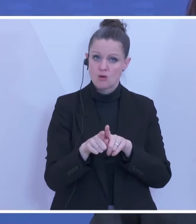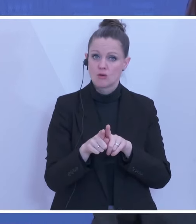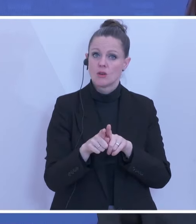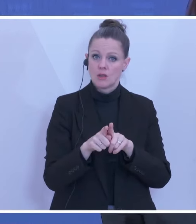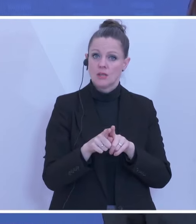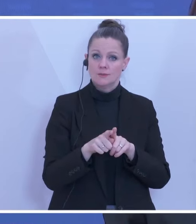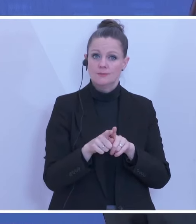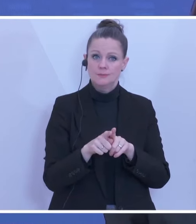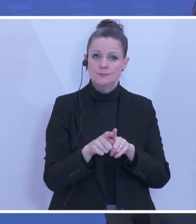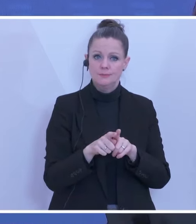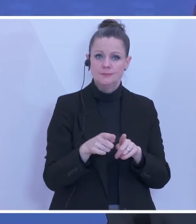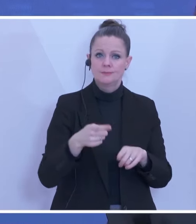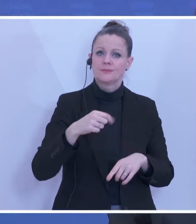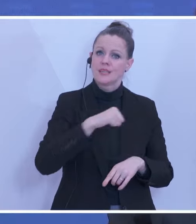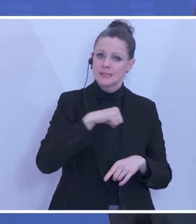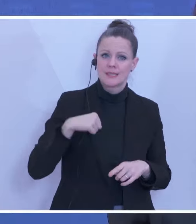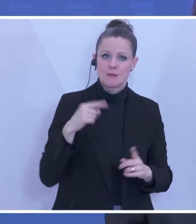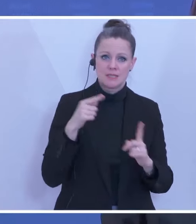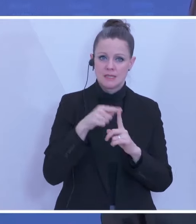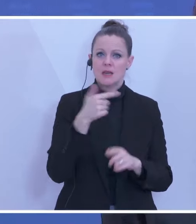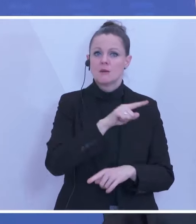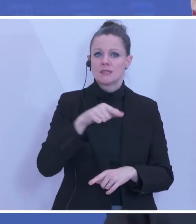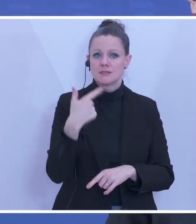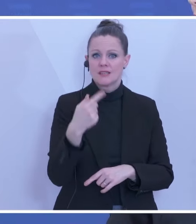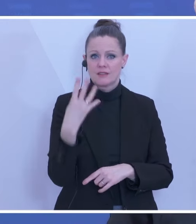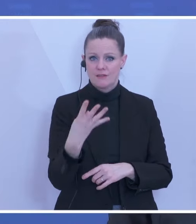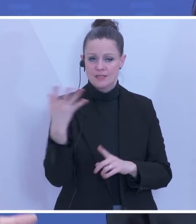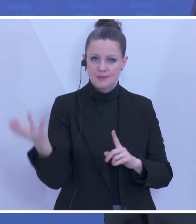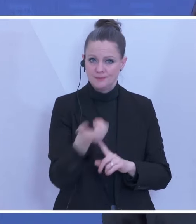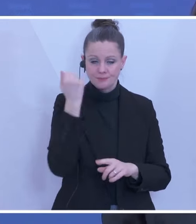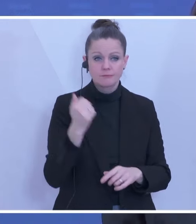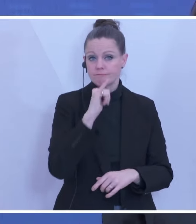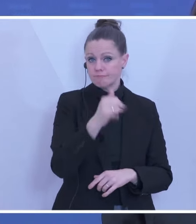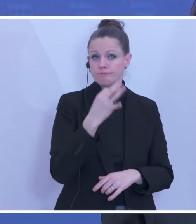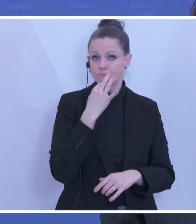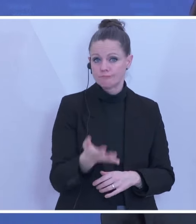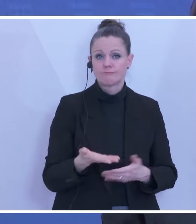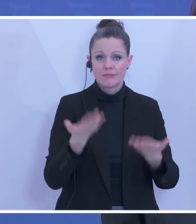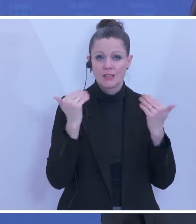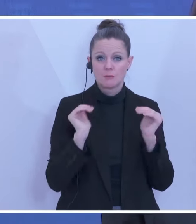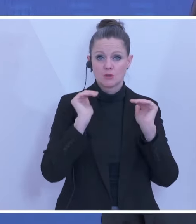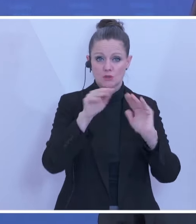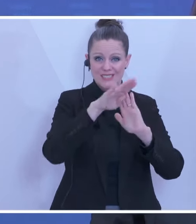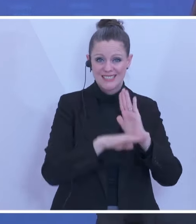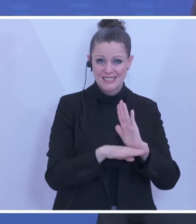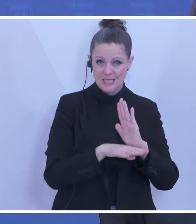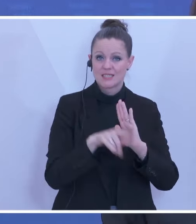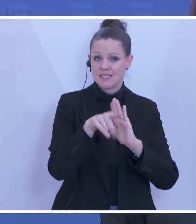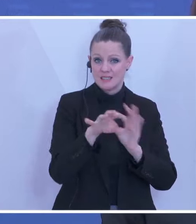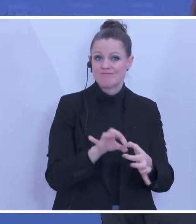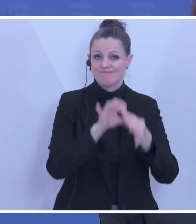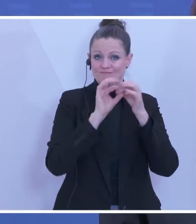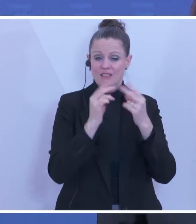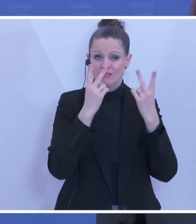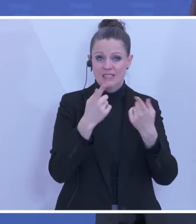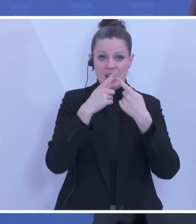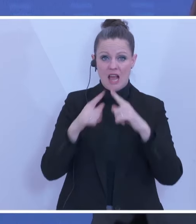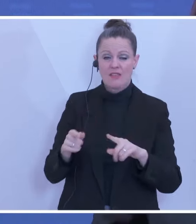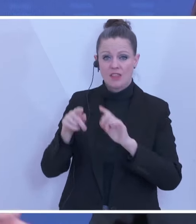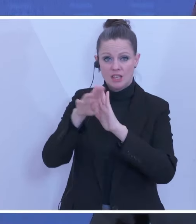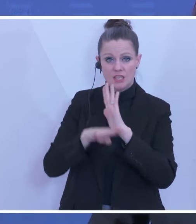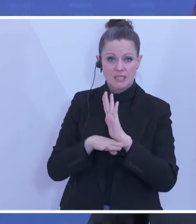selbstgesteckten bis 2040, 2050. Da spielt das Klimaschutzgesetz, das so heißt, eine Rolle. Andere, die nicht so heißen,